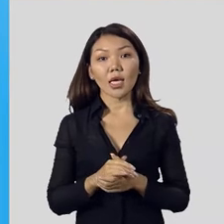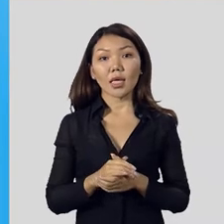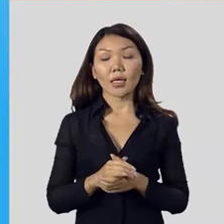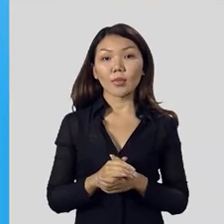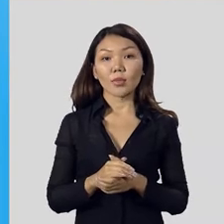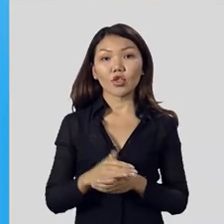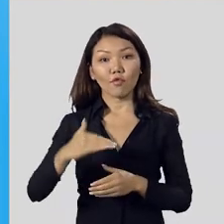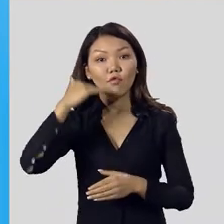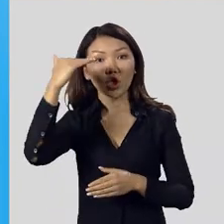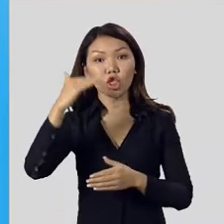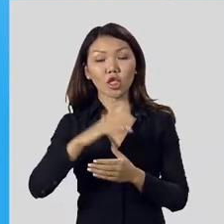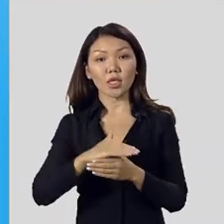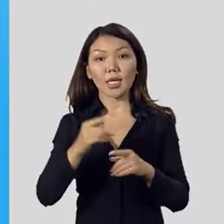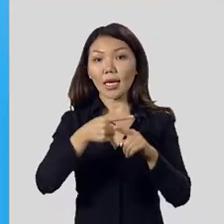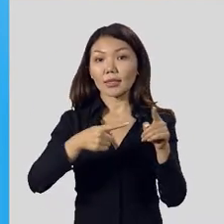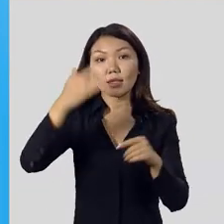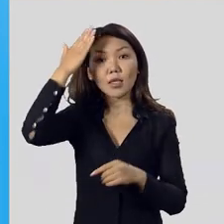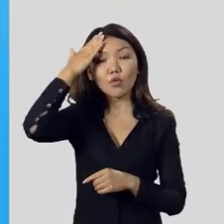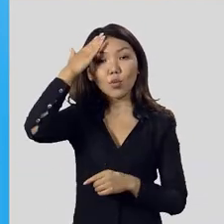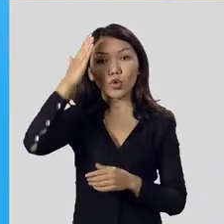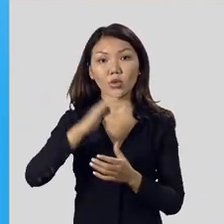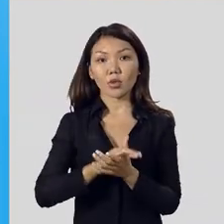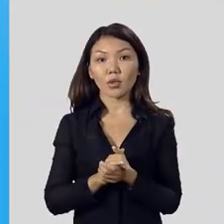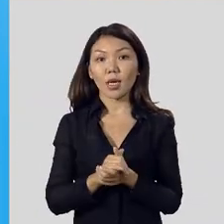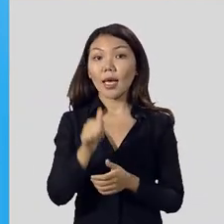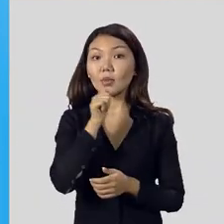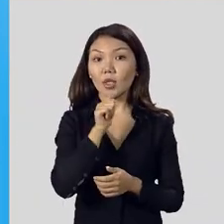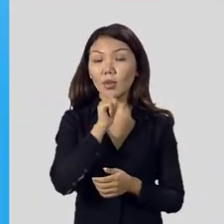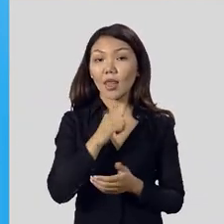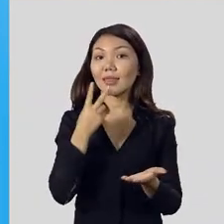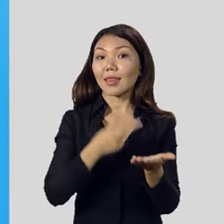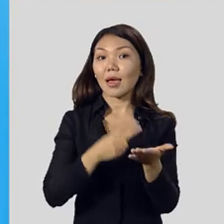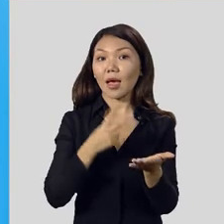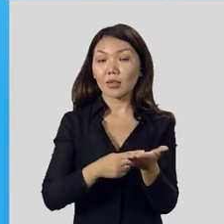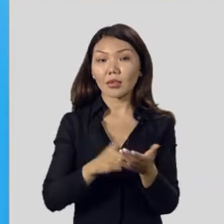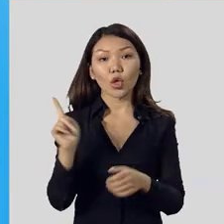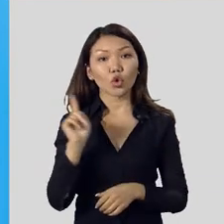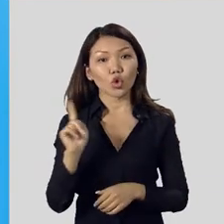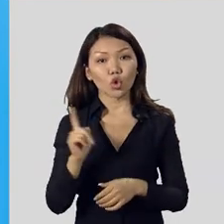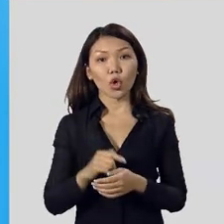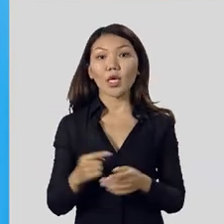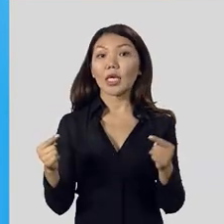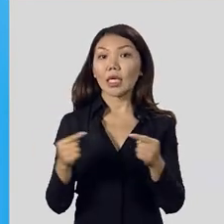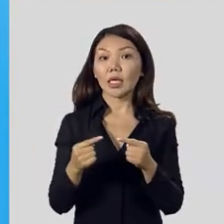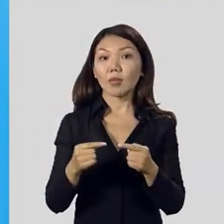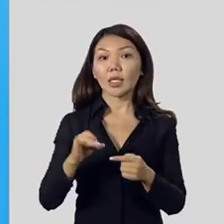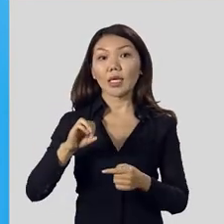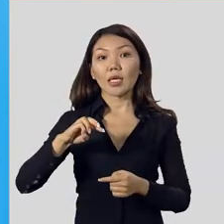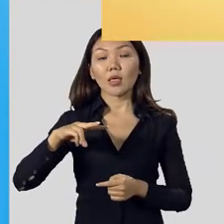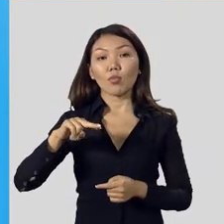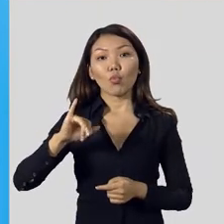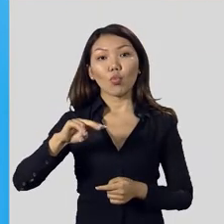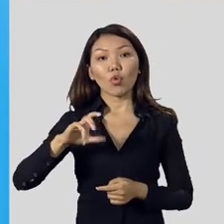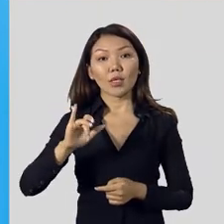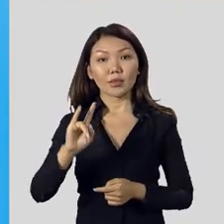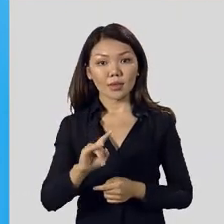вышележащие отделы головного мозга. Экспериментально доказано, что именно импульсы,